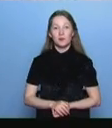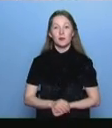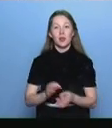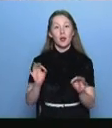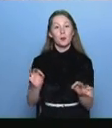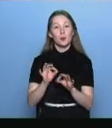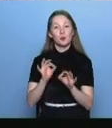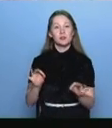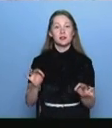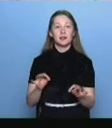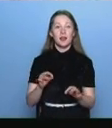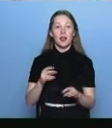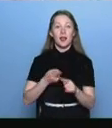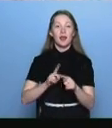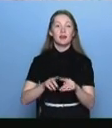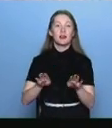интернациональное состояние,